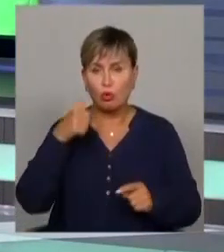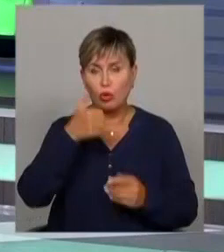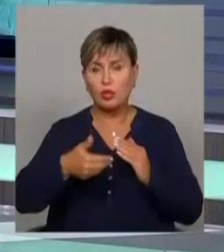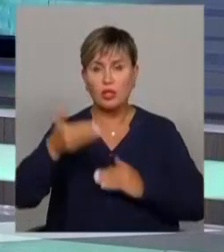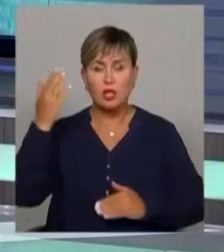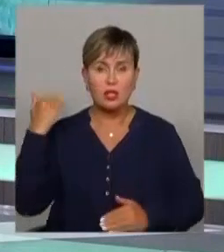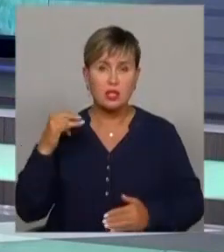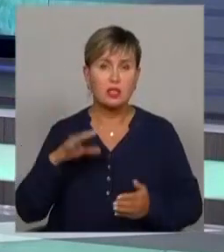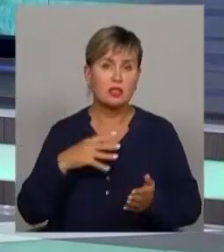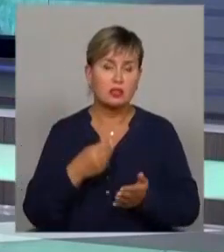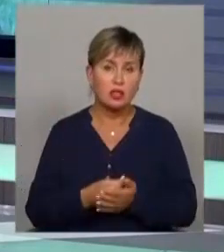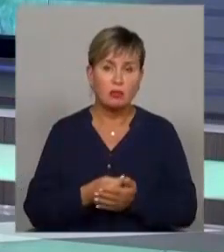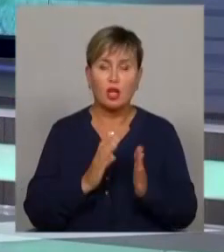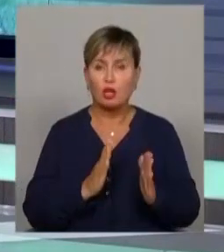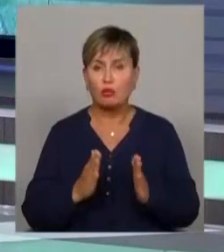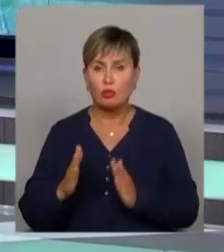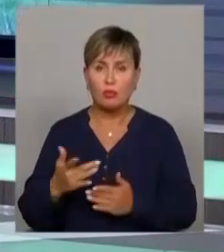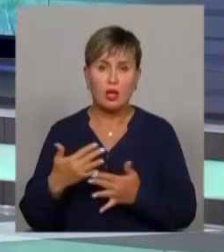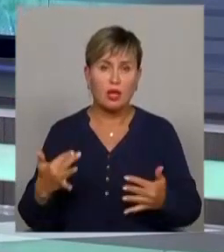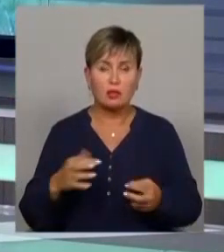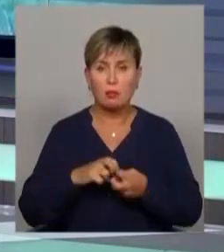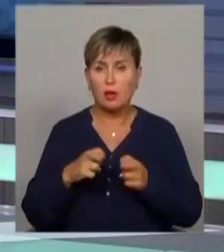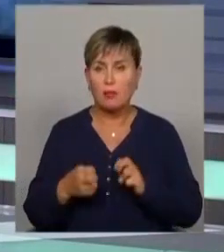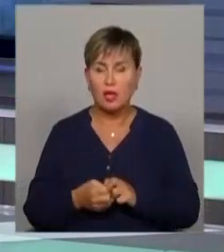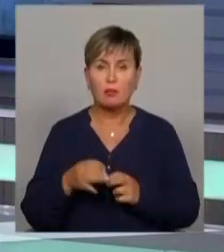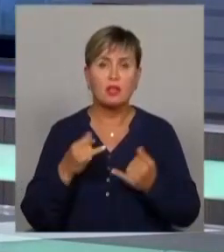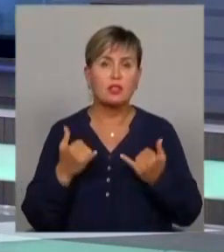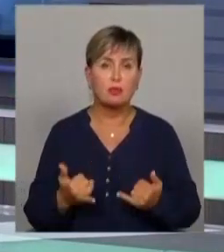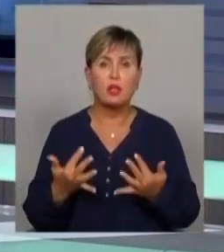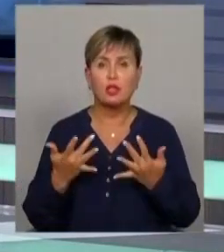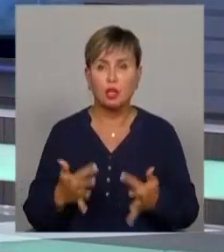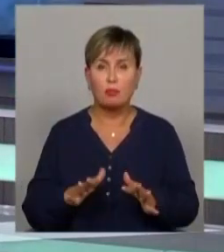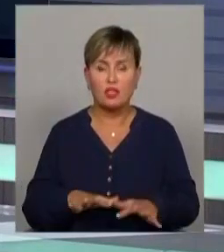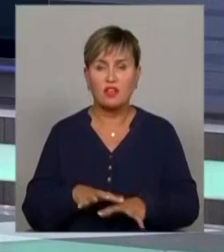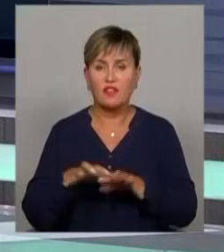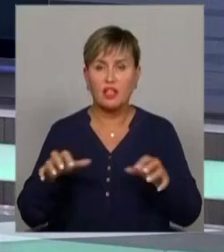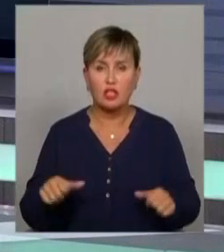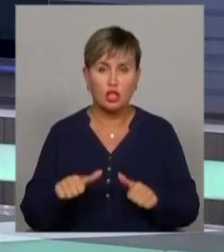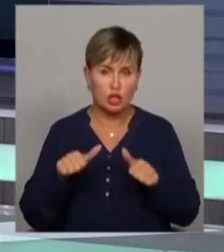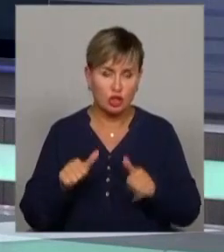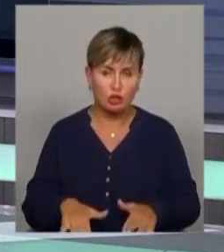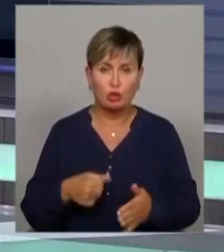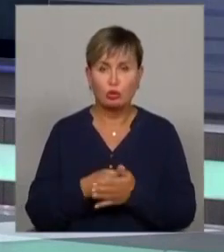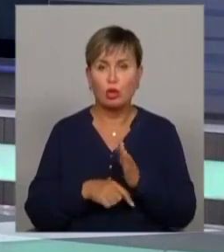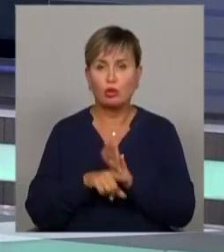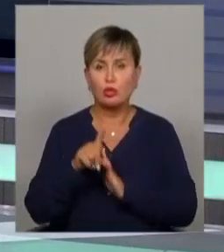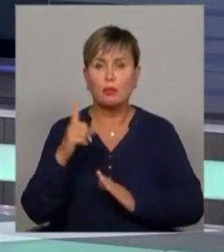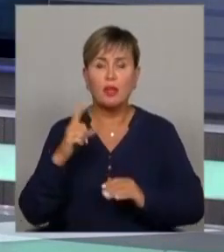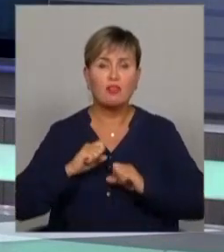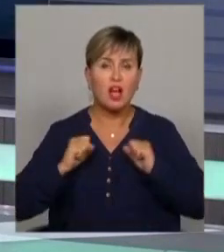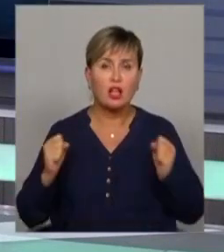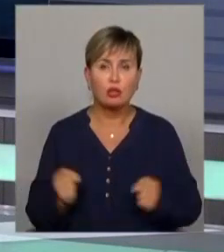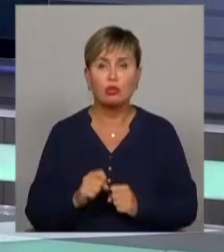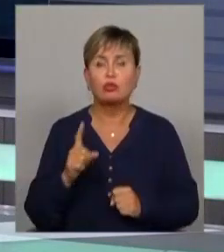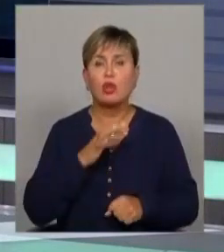С тех пор сталкиваются с регулярными коммунальными проблемами и теперь требуют у местных властей решить их до наступления первых холодов.